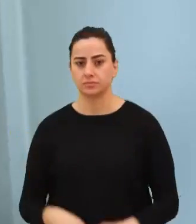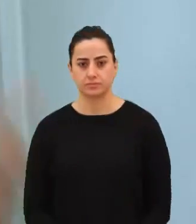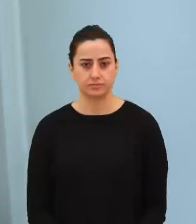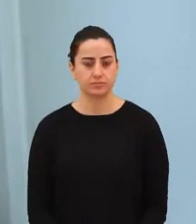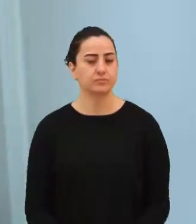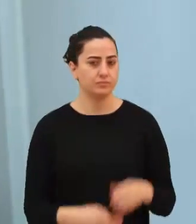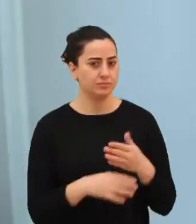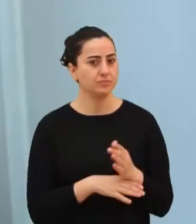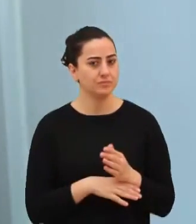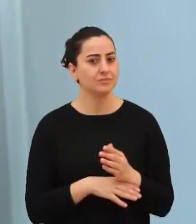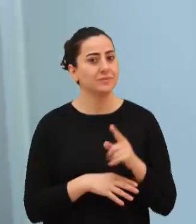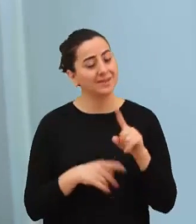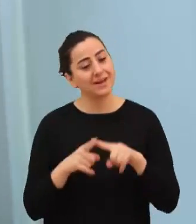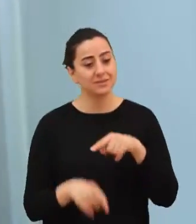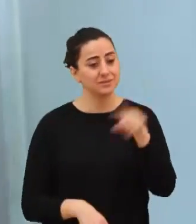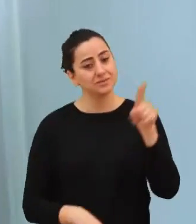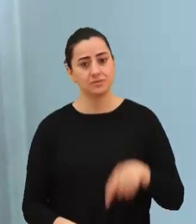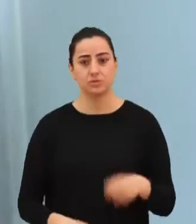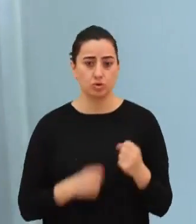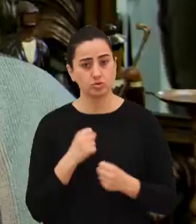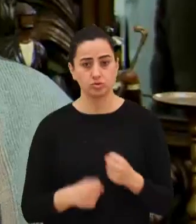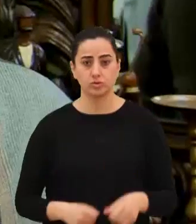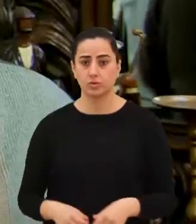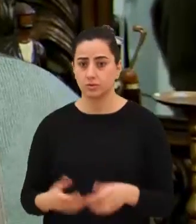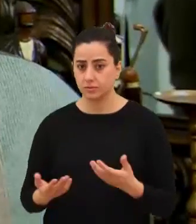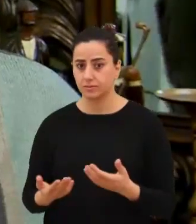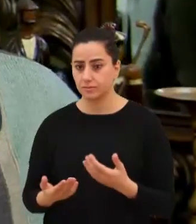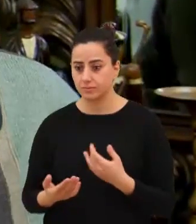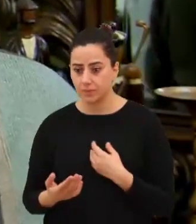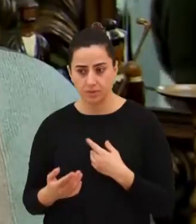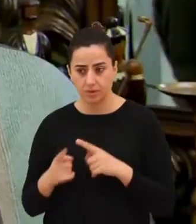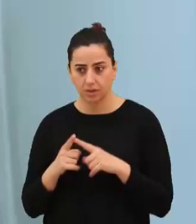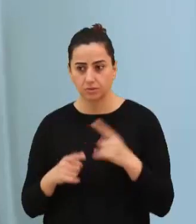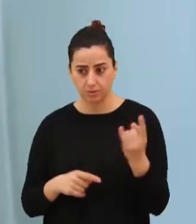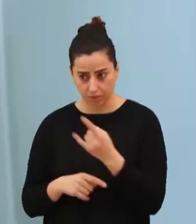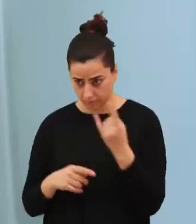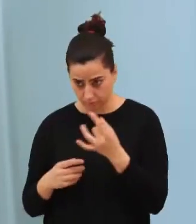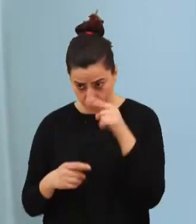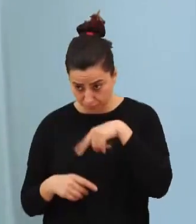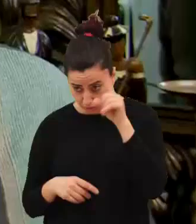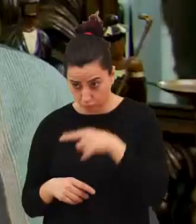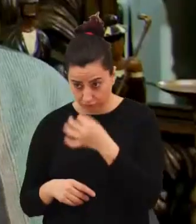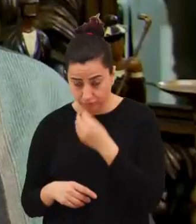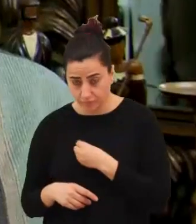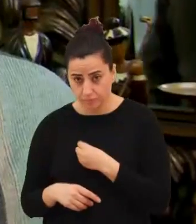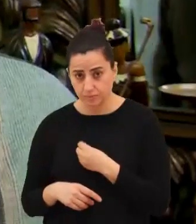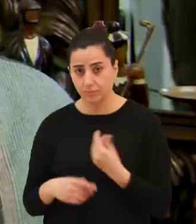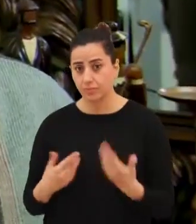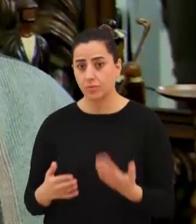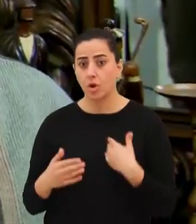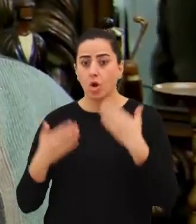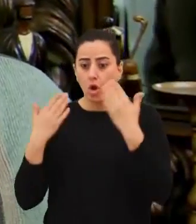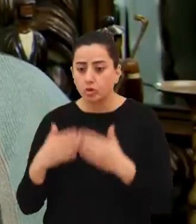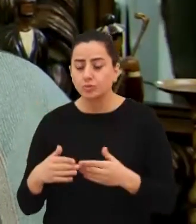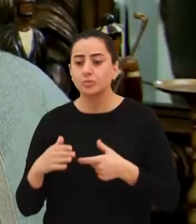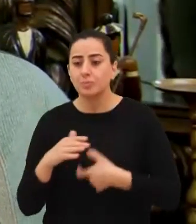efendim. Doğru söylüyorsun. O zaman hadi bir taksiye atla git. Koş hadi, hadi. Benim bitimle taksiyle dolaş diyorum. Ben devamlı otobüs ve